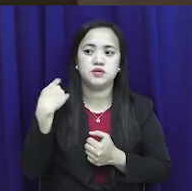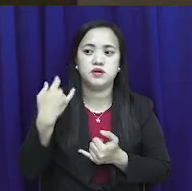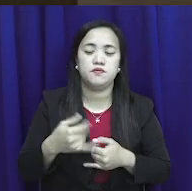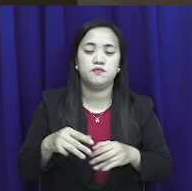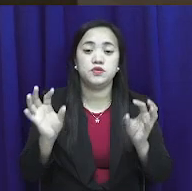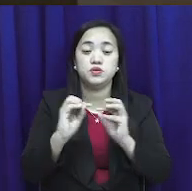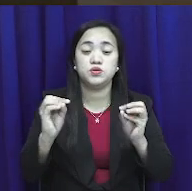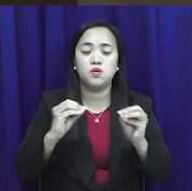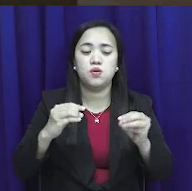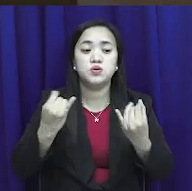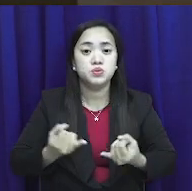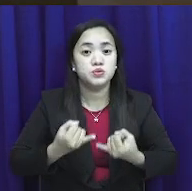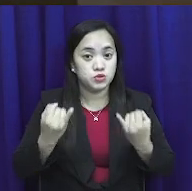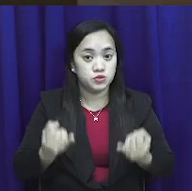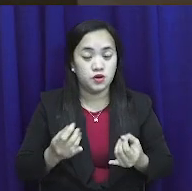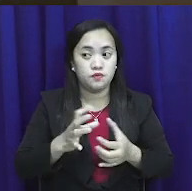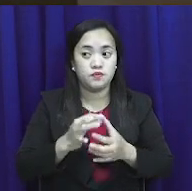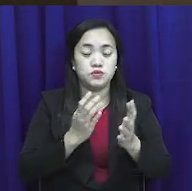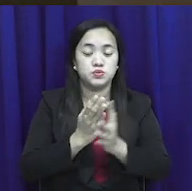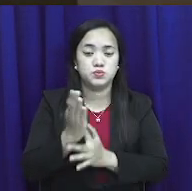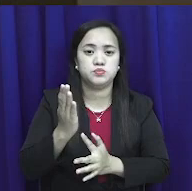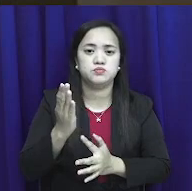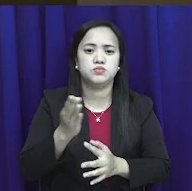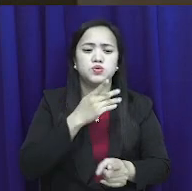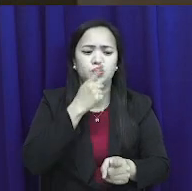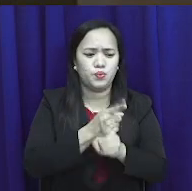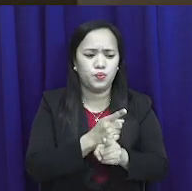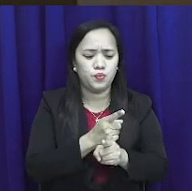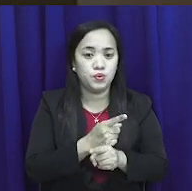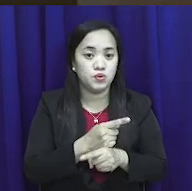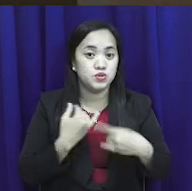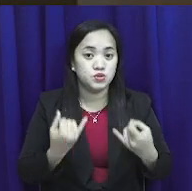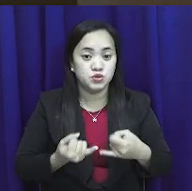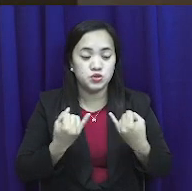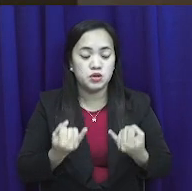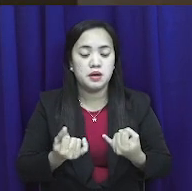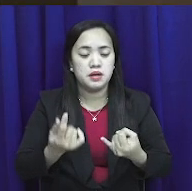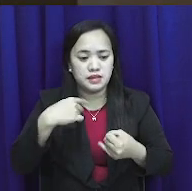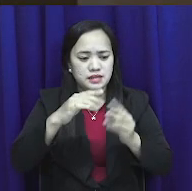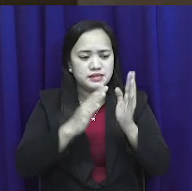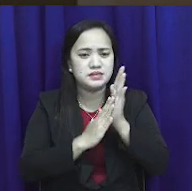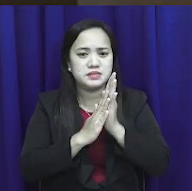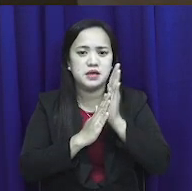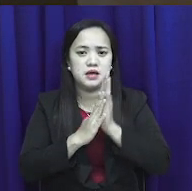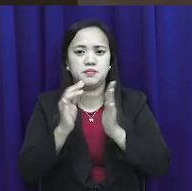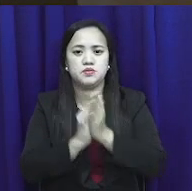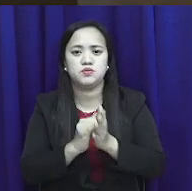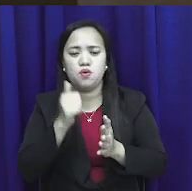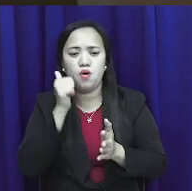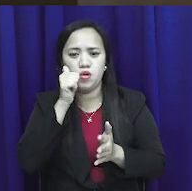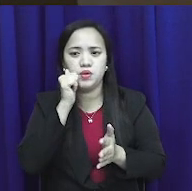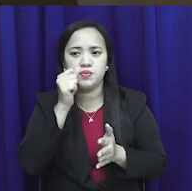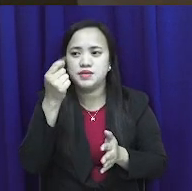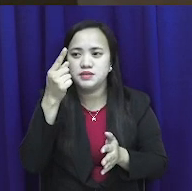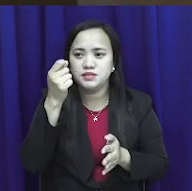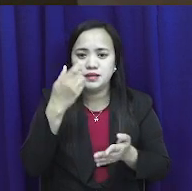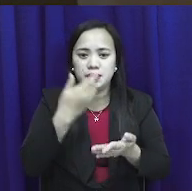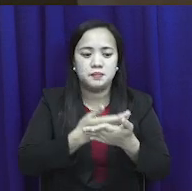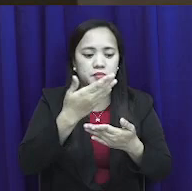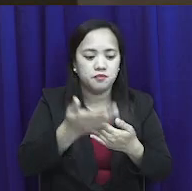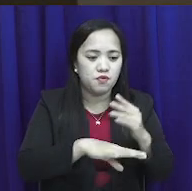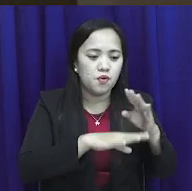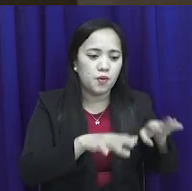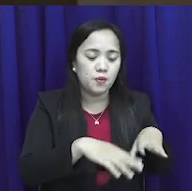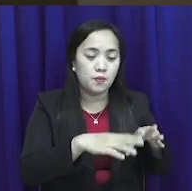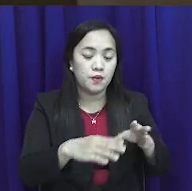mo wala yung Joy doun E Oo yung true Joy totoo ni sir sinasabi ko ung excitement na iisipin mo ay Pagkatapos ko ng ganito yung anak ko